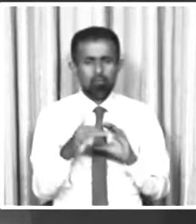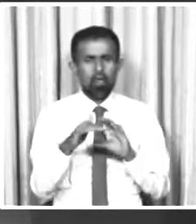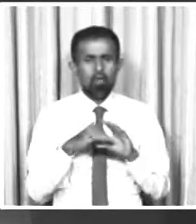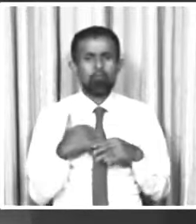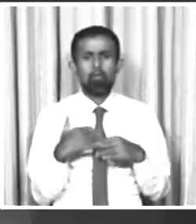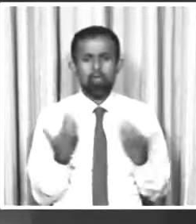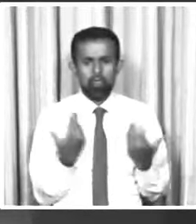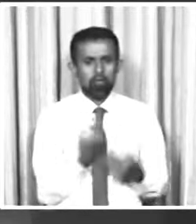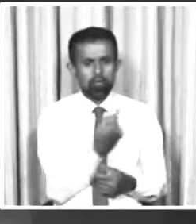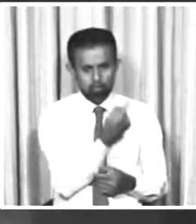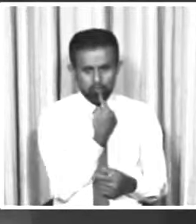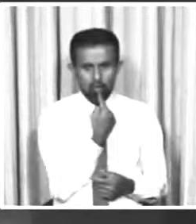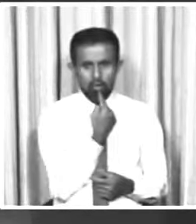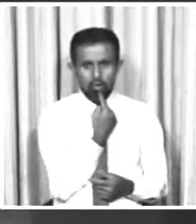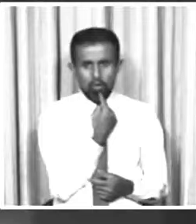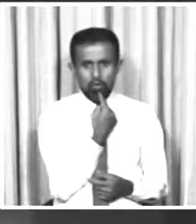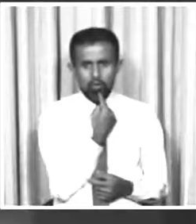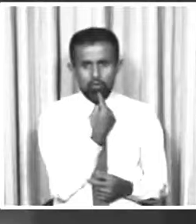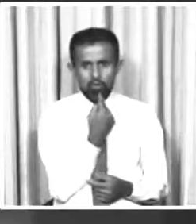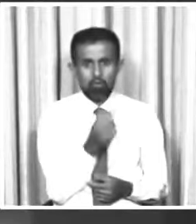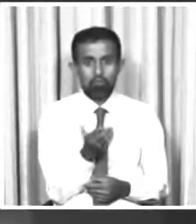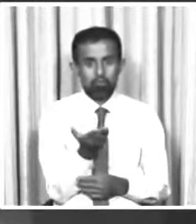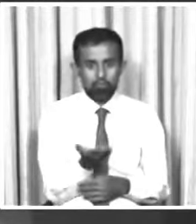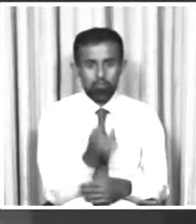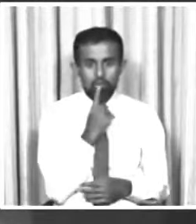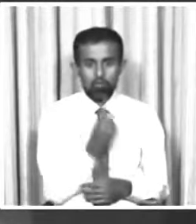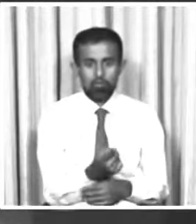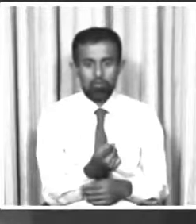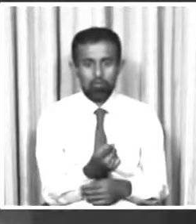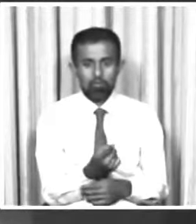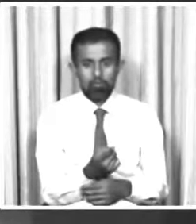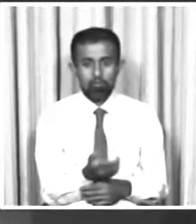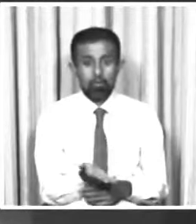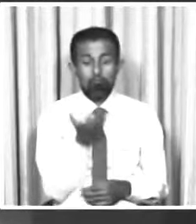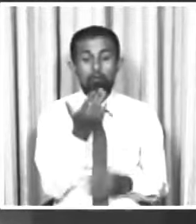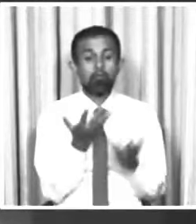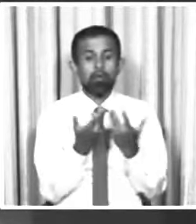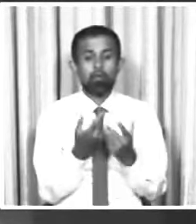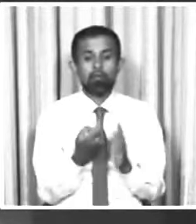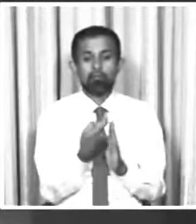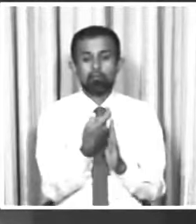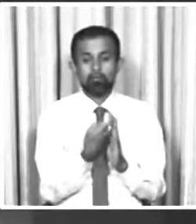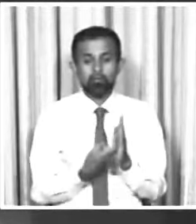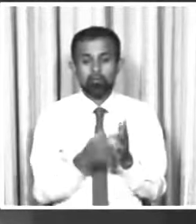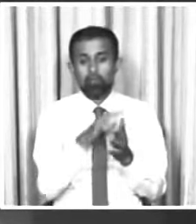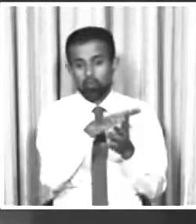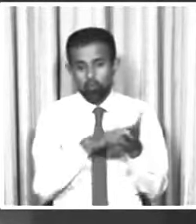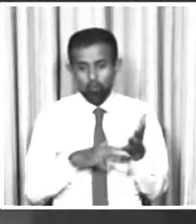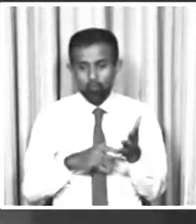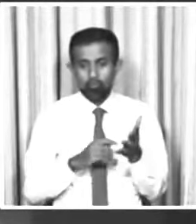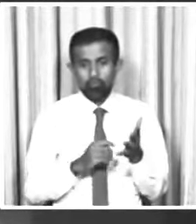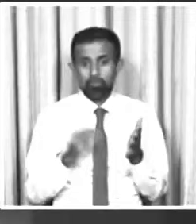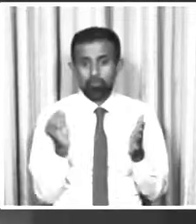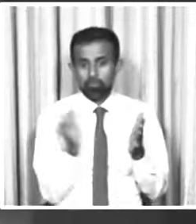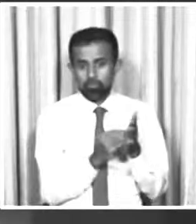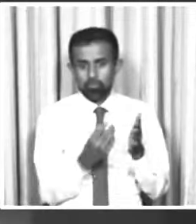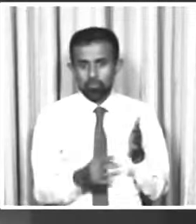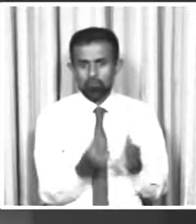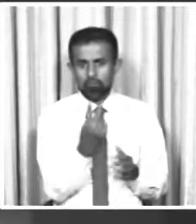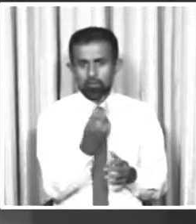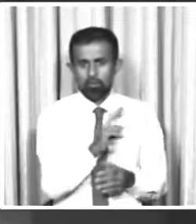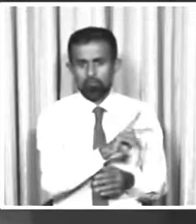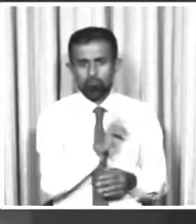ඒ නිසා මම ඉල්ලීමක් කරන්නේ ඔබතුමාගෙන් කරුණාකරලා මේ වැඩි කරපු ප්‍රමාණය චක්‍රලේඛයක් හරහා අර